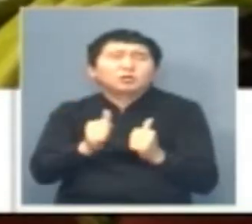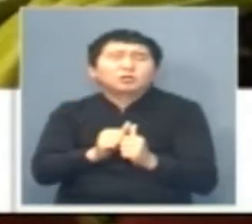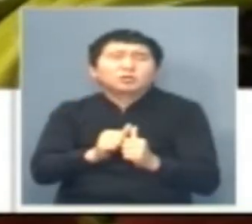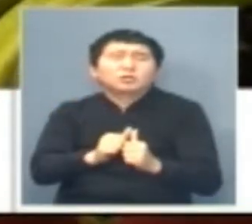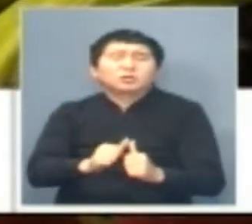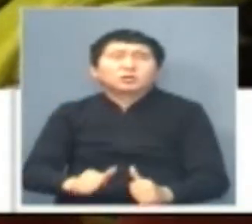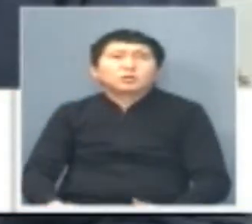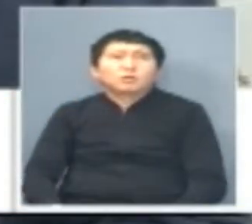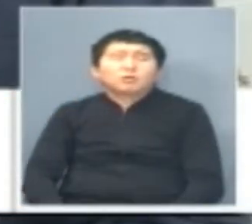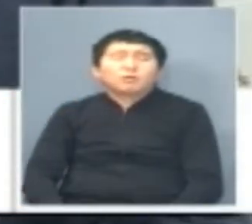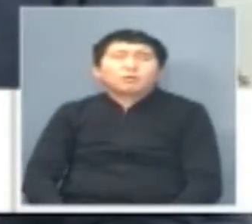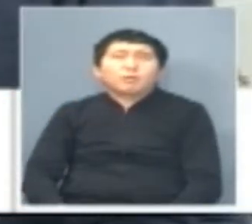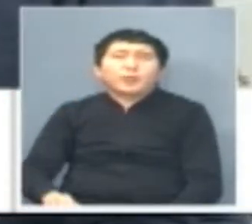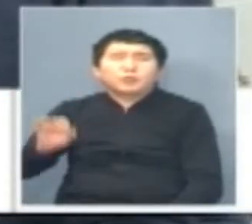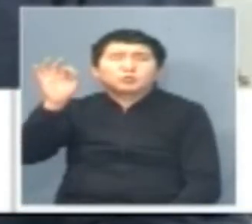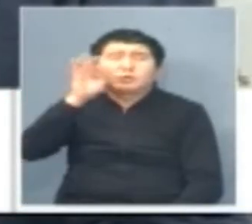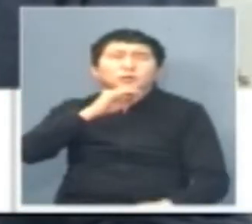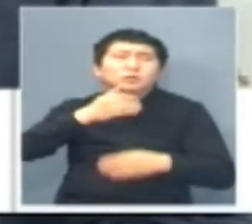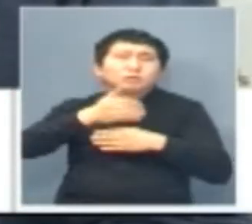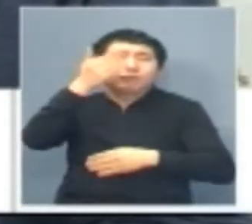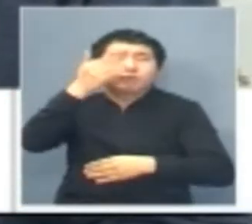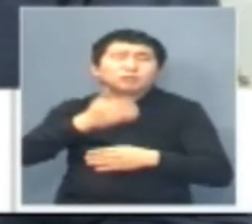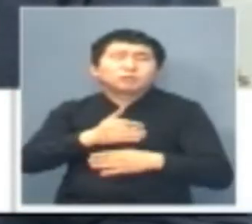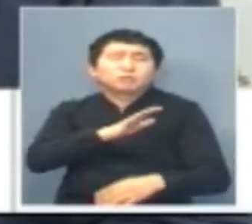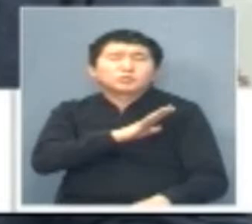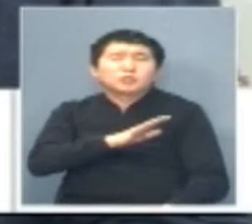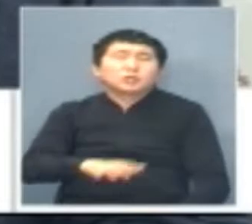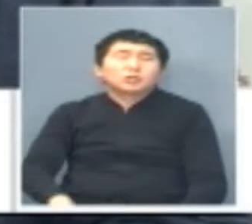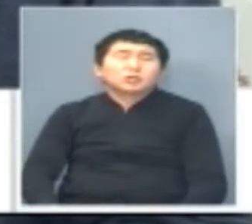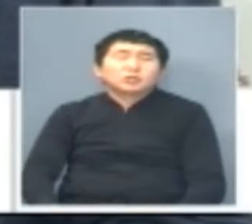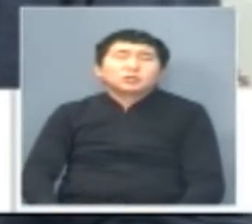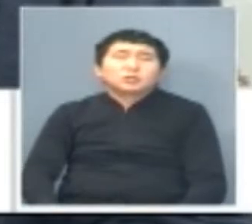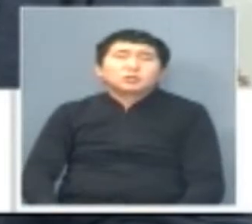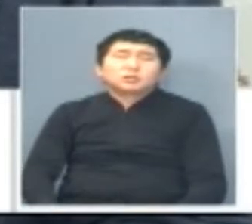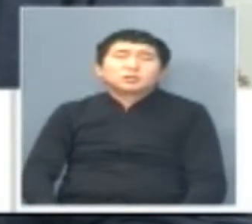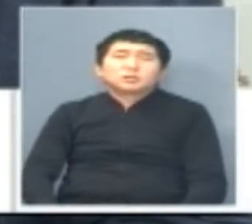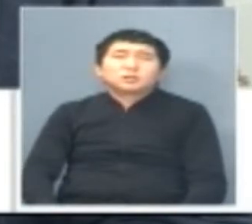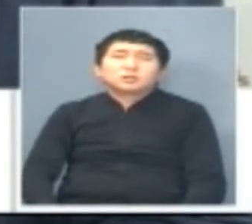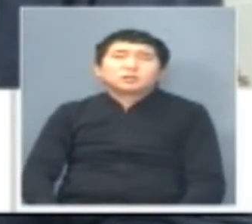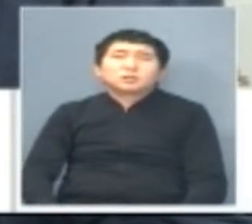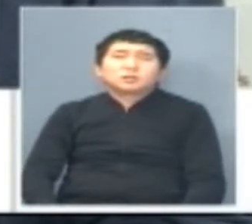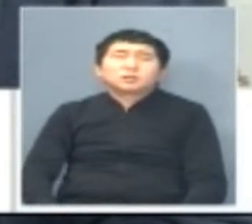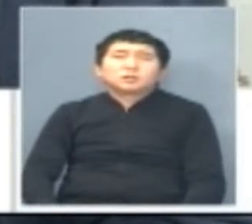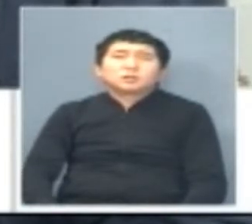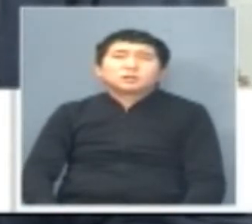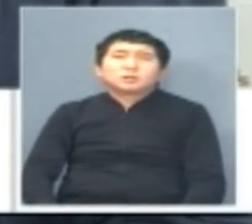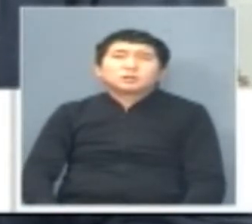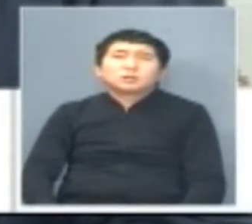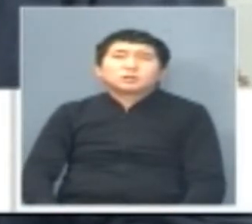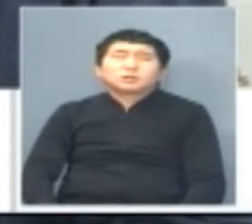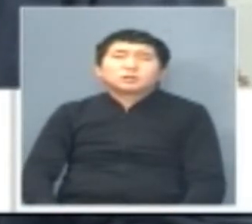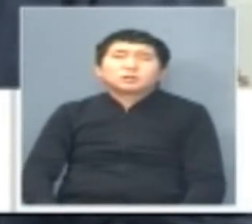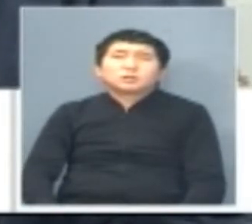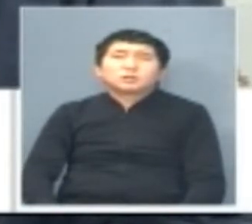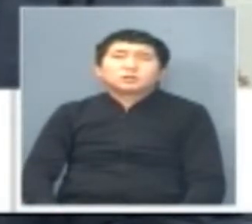қарсы тұруын суреттейді. Көрермен қауымға ыстық ілтипатымызды білдіреміз, сол кісілер біздің қолдаушымыз. Көрермен жоқ болса біз